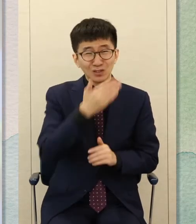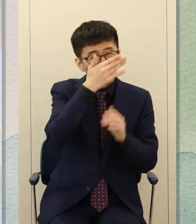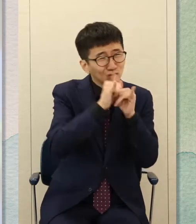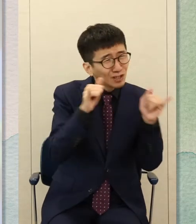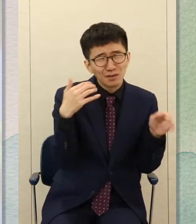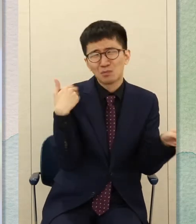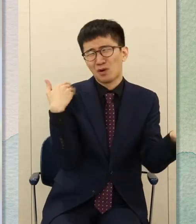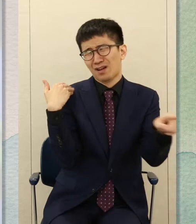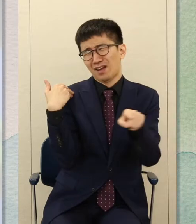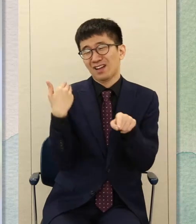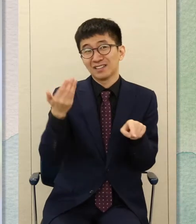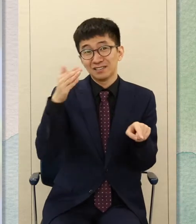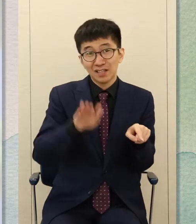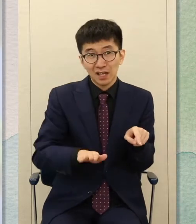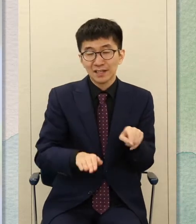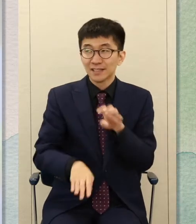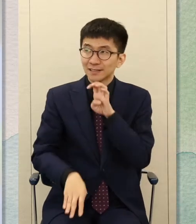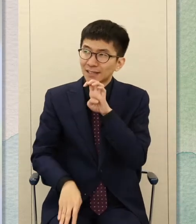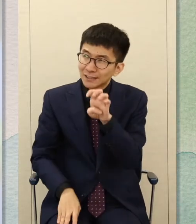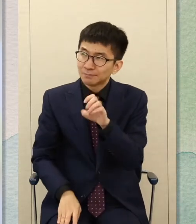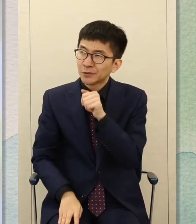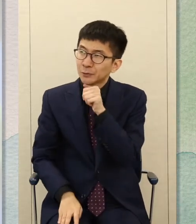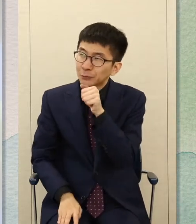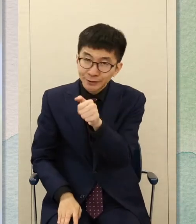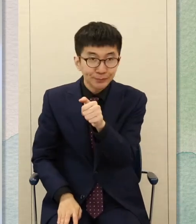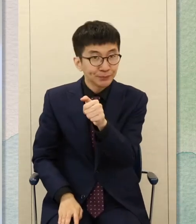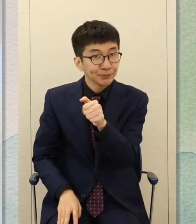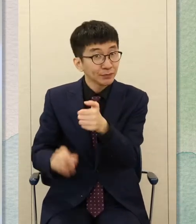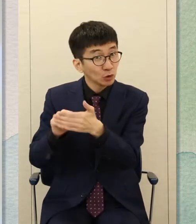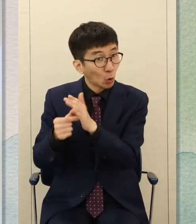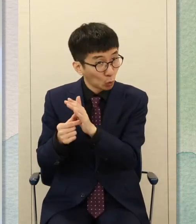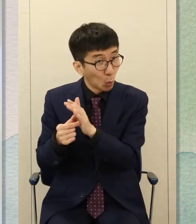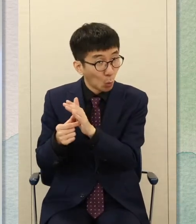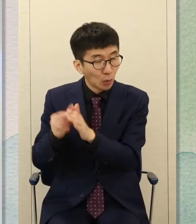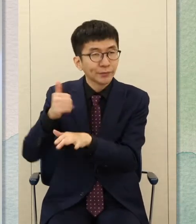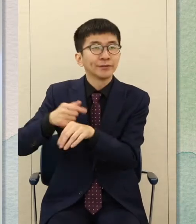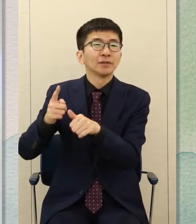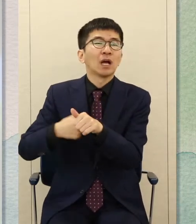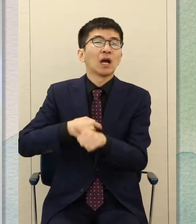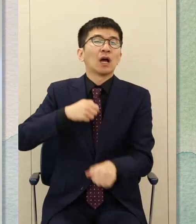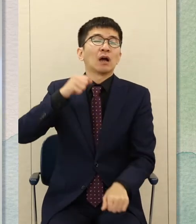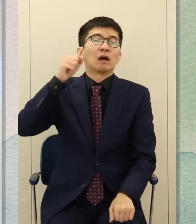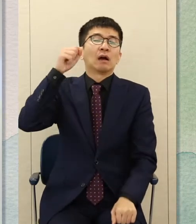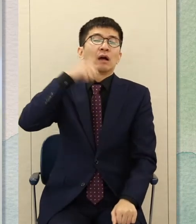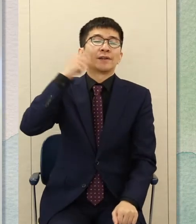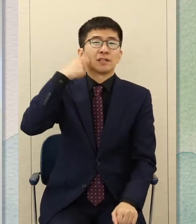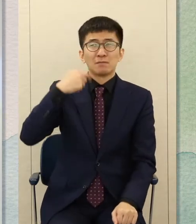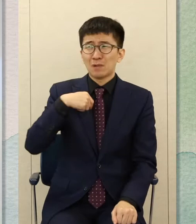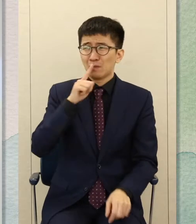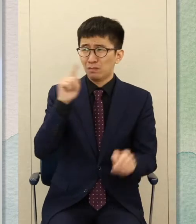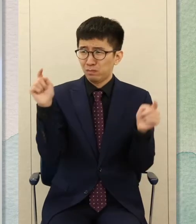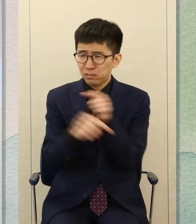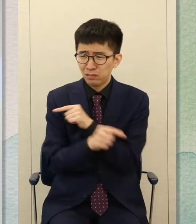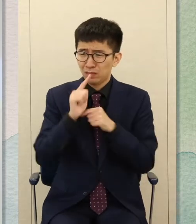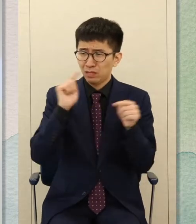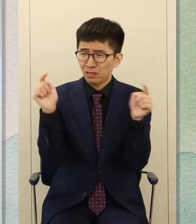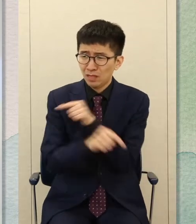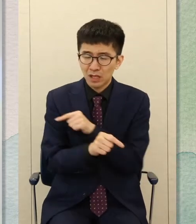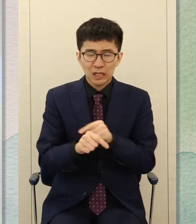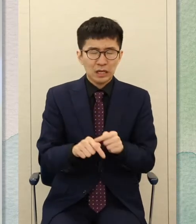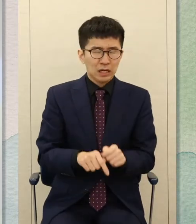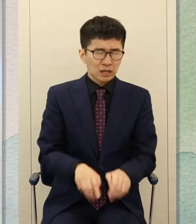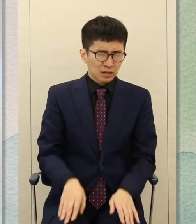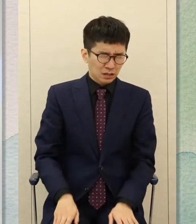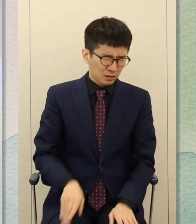못 느껴요. 이제 한 이렇게 40 이렇게 50 가까이 되면 예, 그런 것들 서서히 느끼기 시작하거든요. 내 말이 안 먹히는구나. 예, 그러면